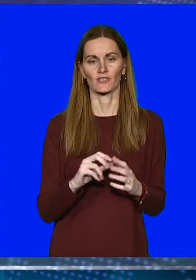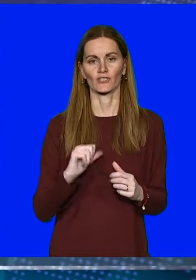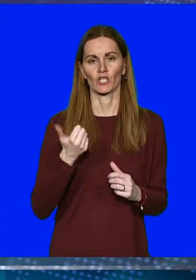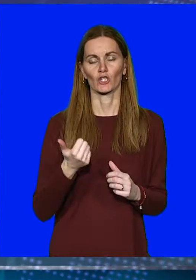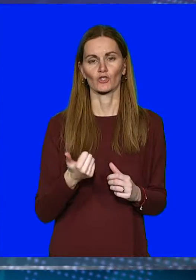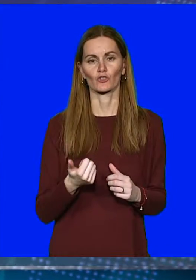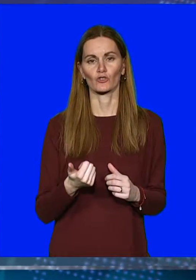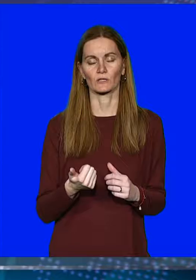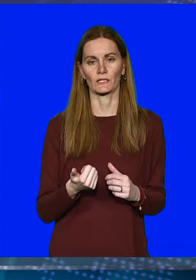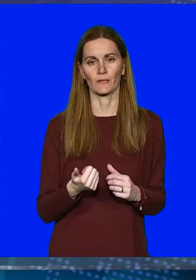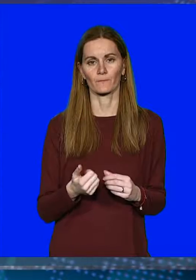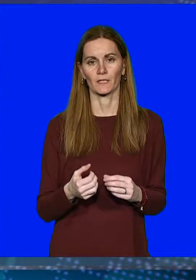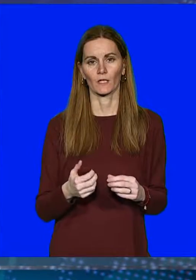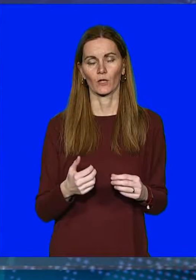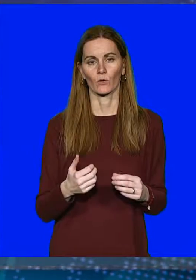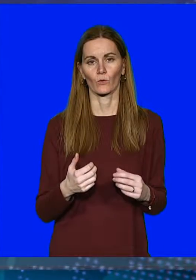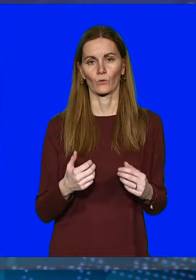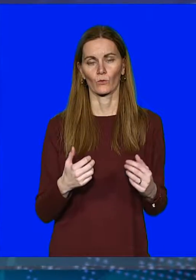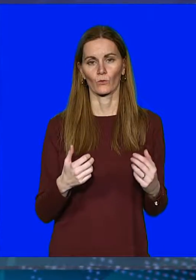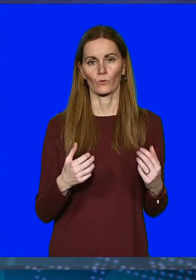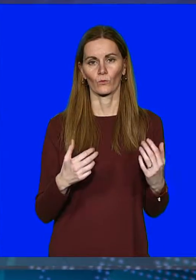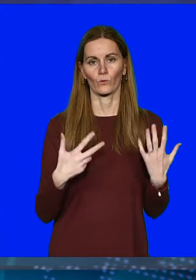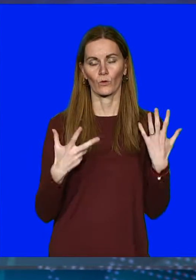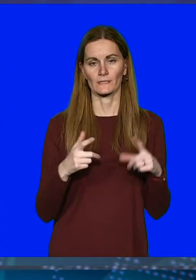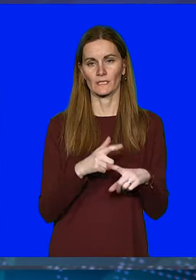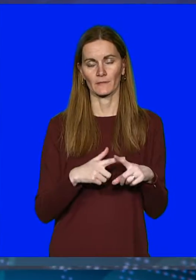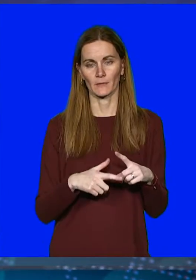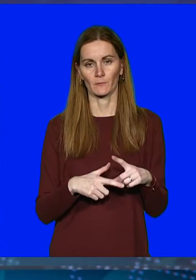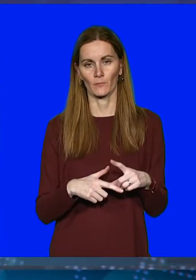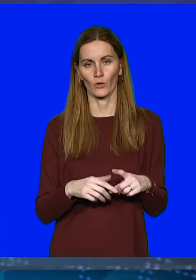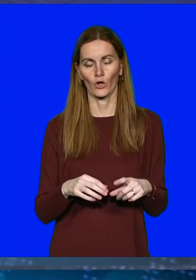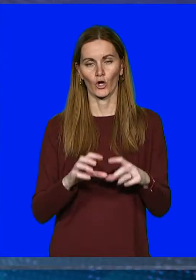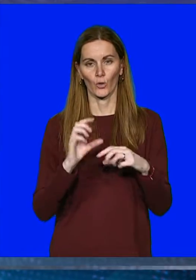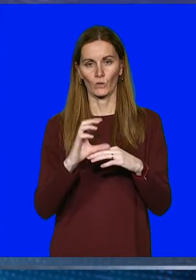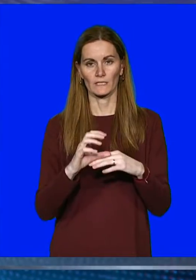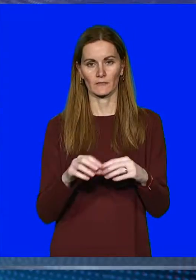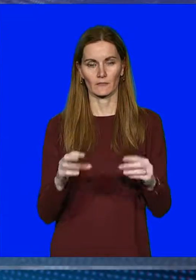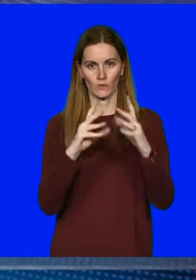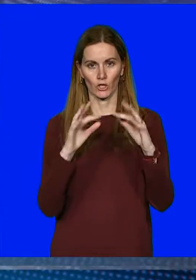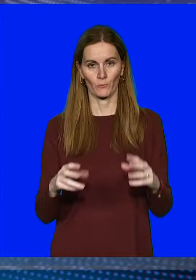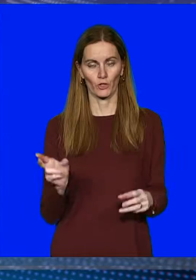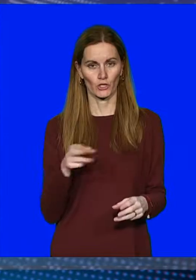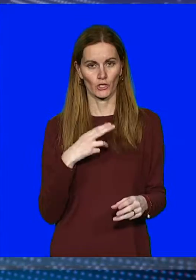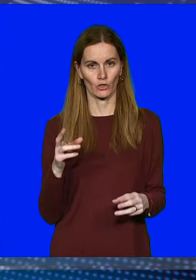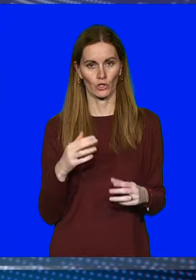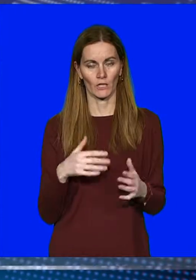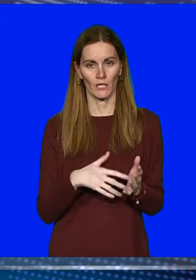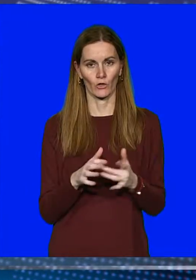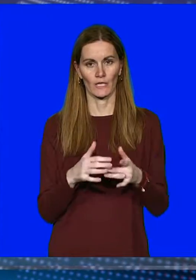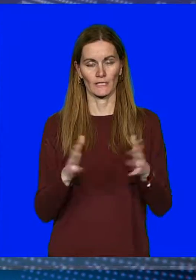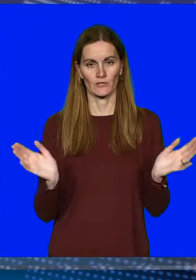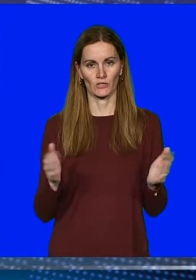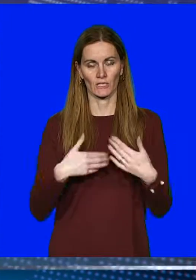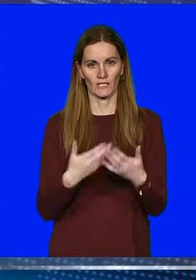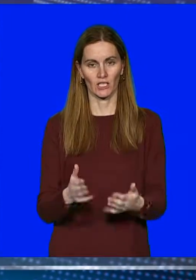Folklorni ansambl Ninja će sutra 29. prosinca s početkom u 20.30. u Franjevačkom samostanu održati svoj božićni koncert. Kao što